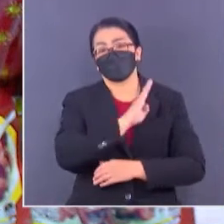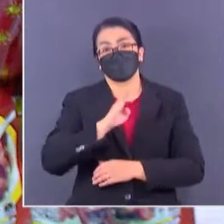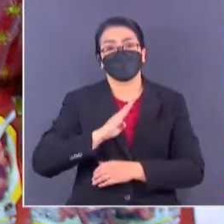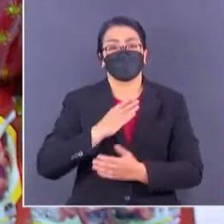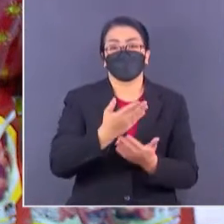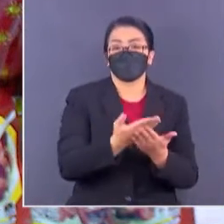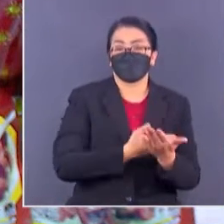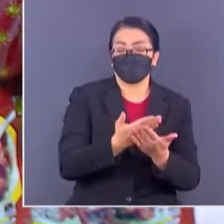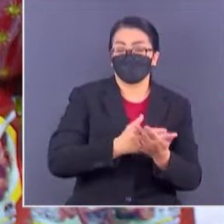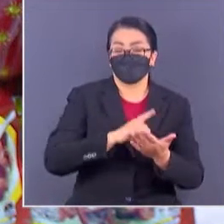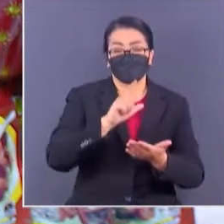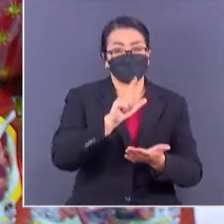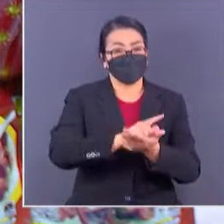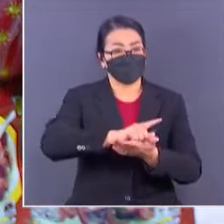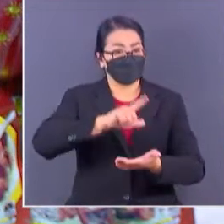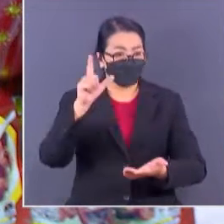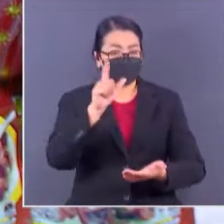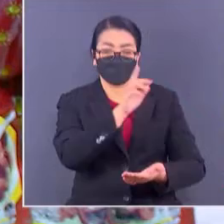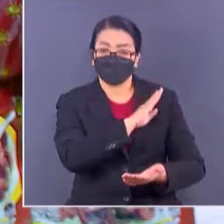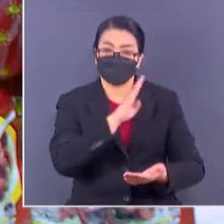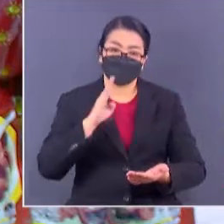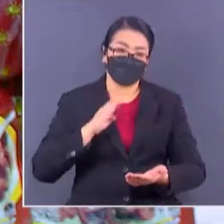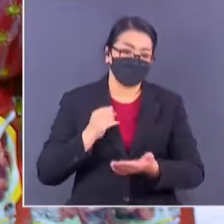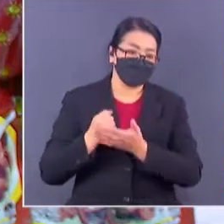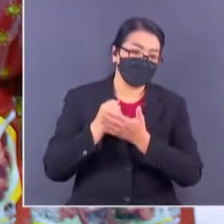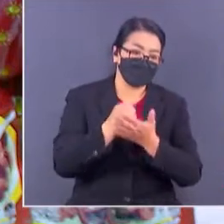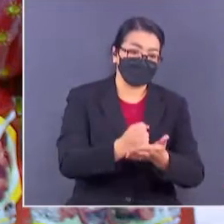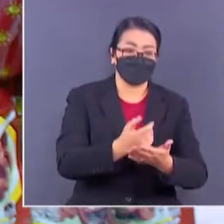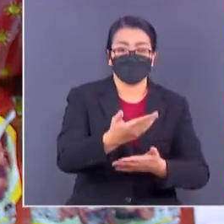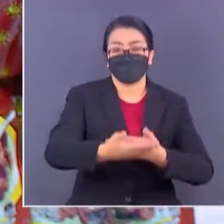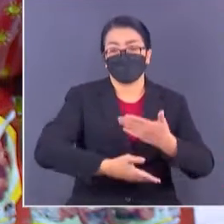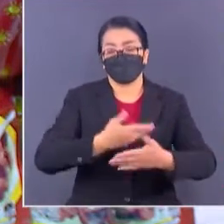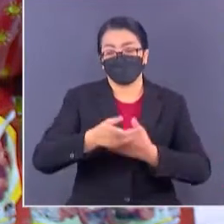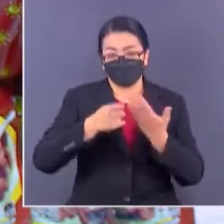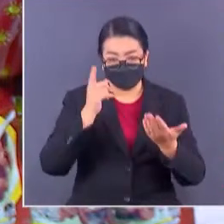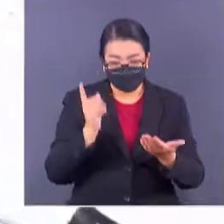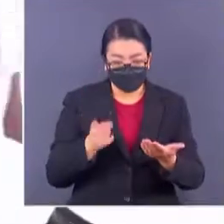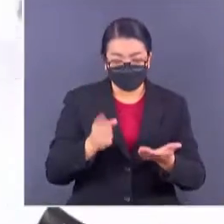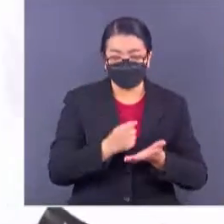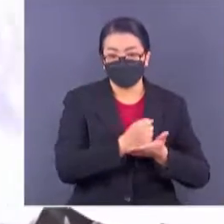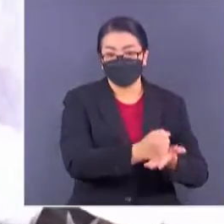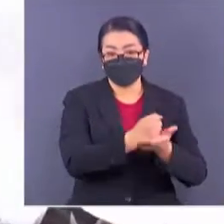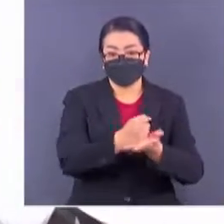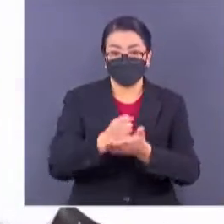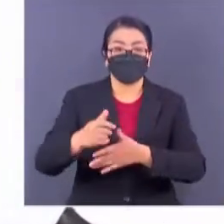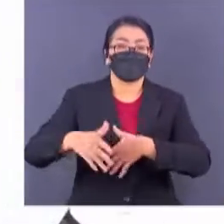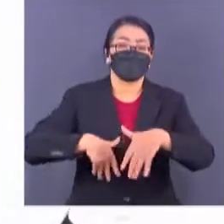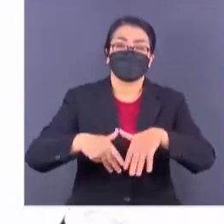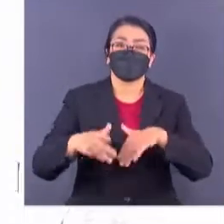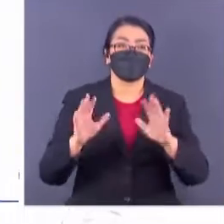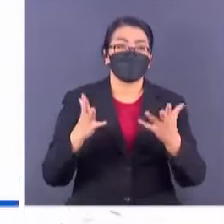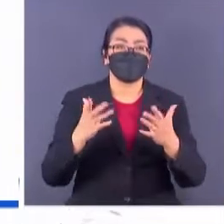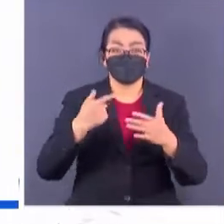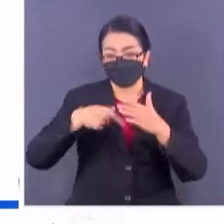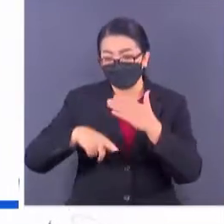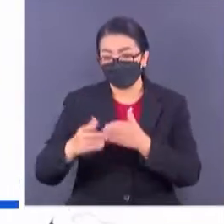ลาออกเพราะมองว่าบอร์ดของสลากเนี่ยไม่ยอมช่วยคนที่ขายสลากตัวจริงค่ะตัวจริงไม่ช่วยไปช่วย